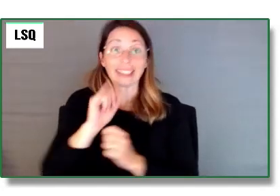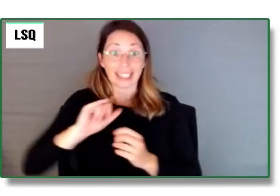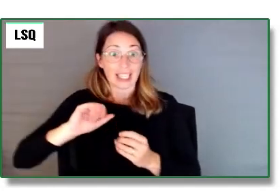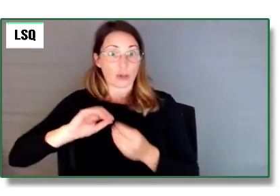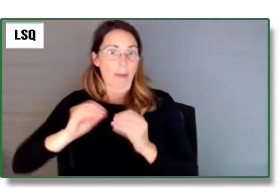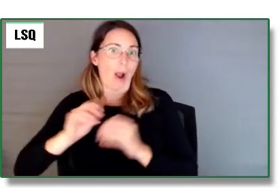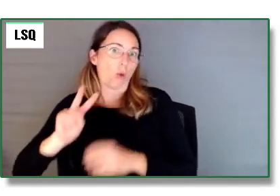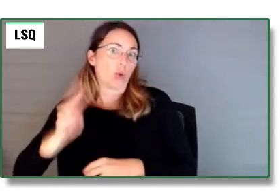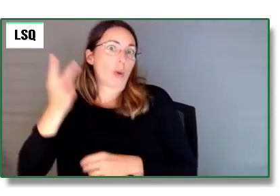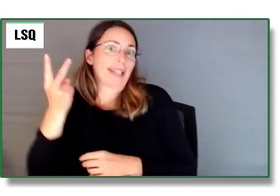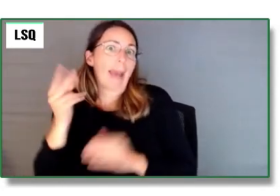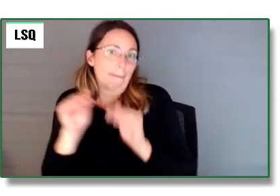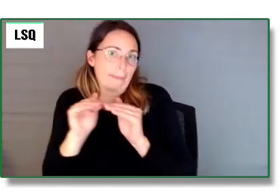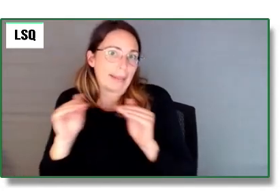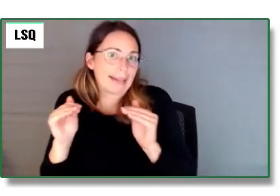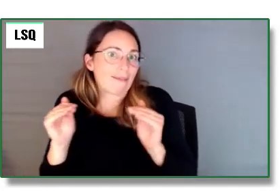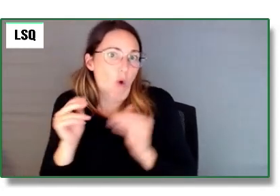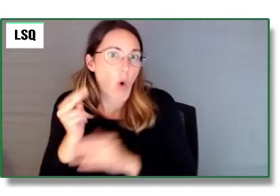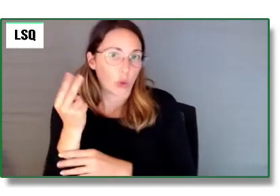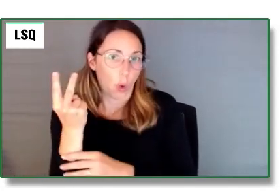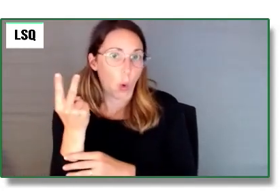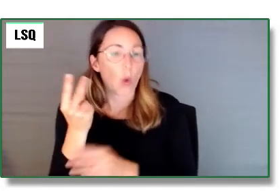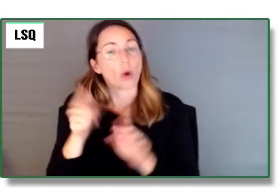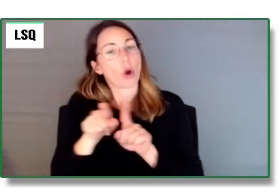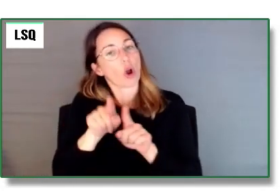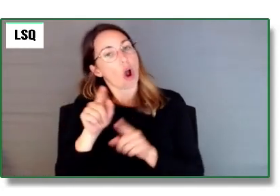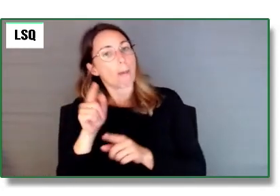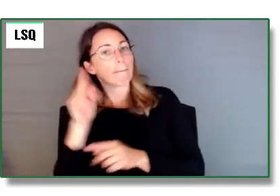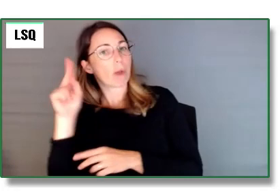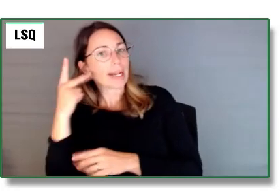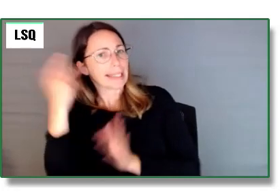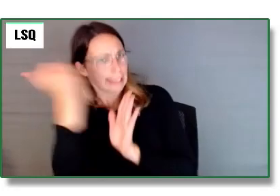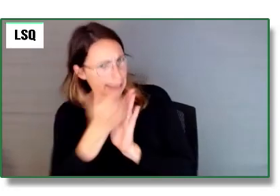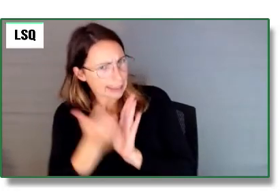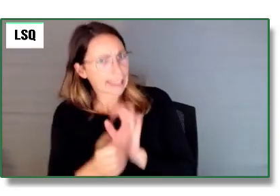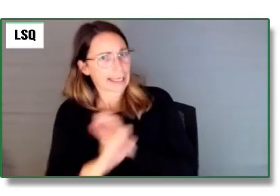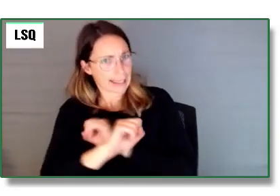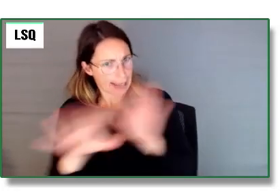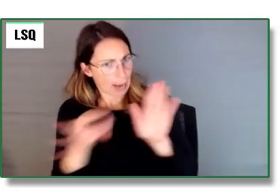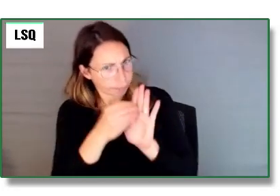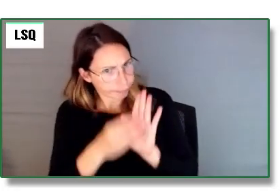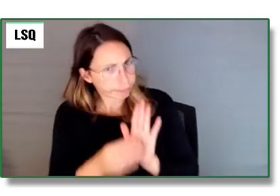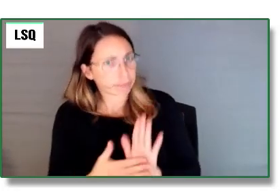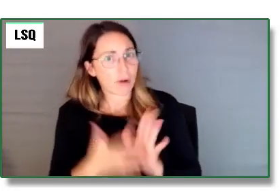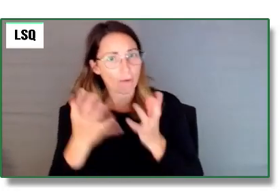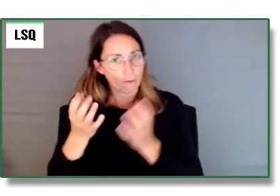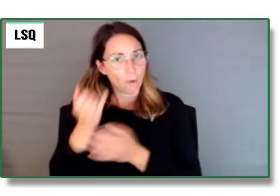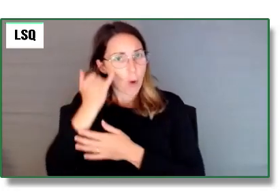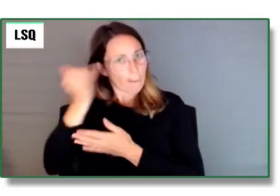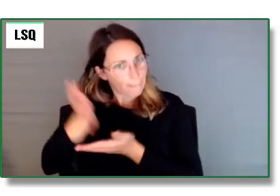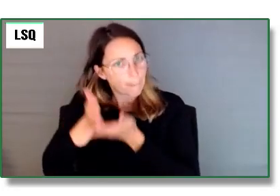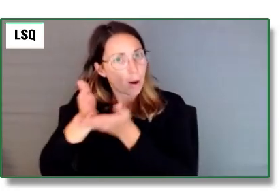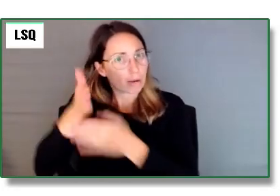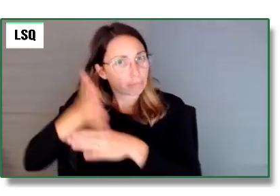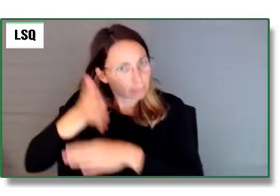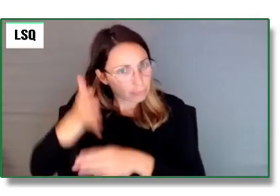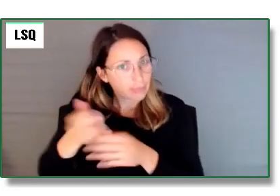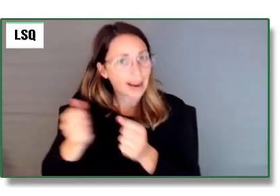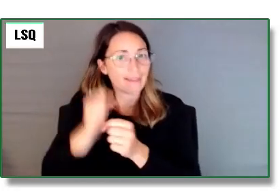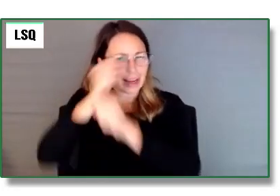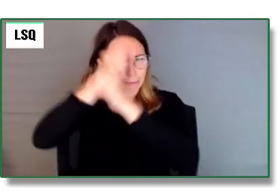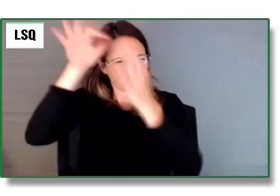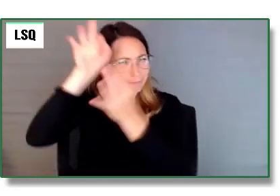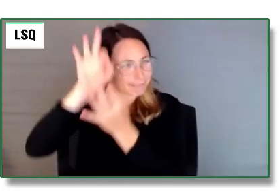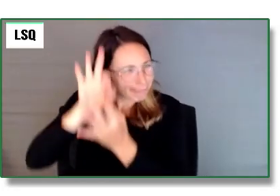le biais d'une politique et d'une pratique. En fait, elle tente une approche d'accessibilité par la conception enracinée dans l'accessibilité par